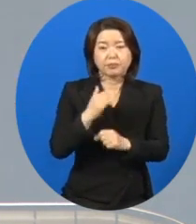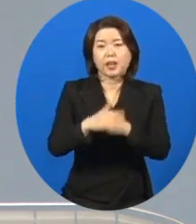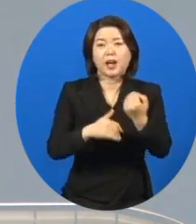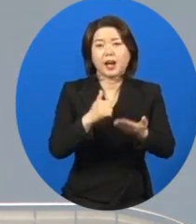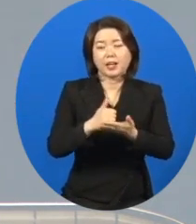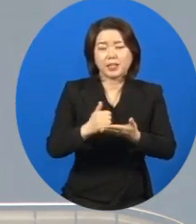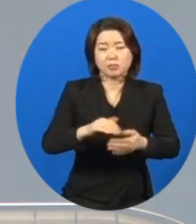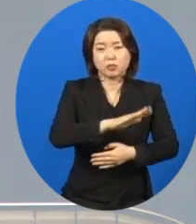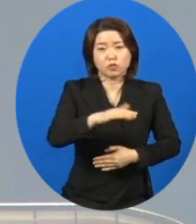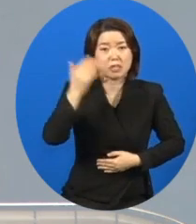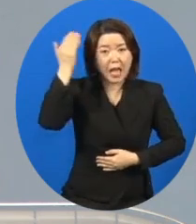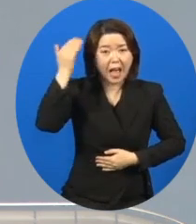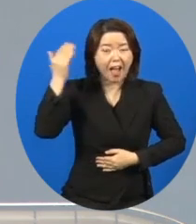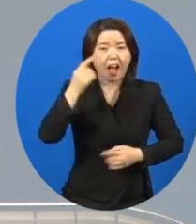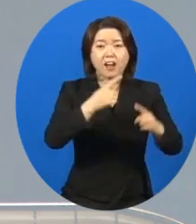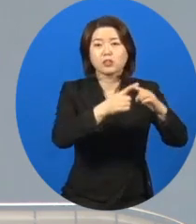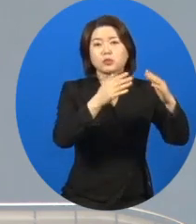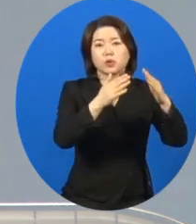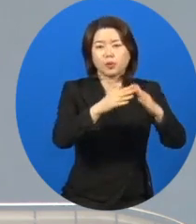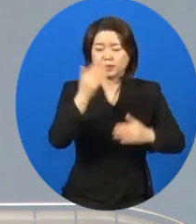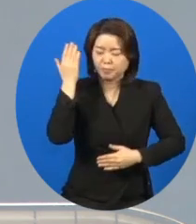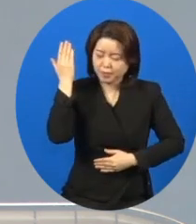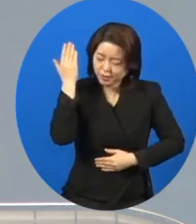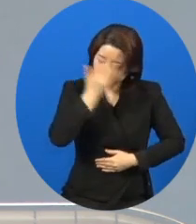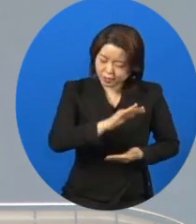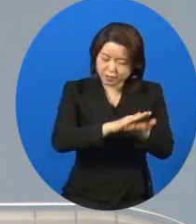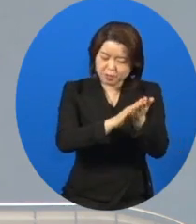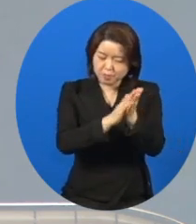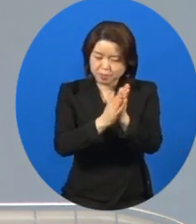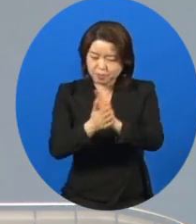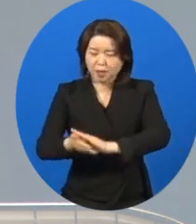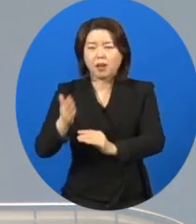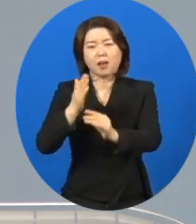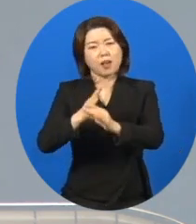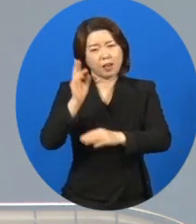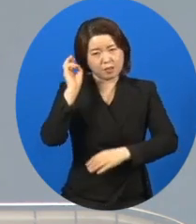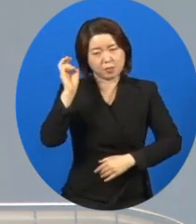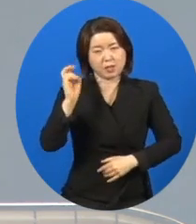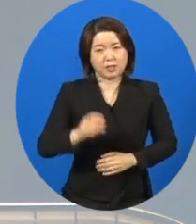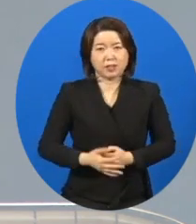우리 한국교회를 정결하게 만드시는